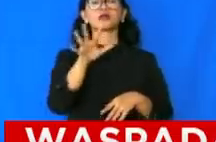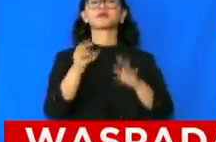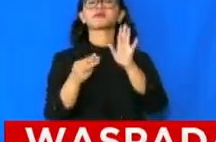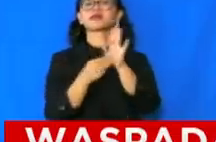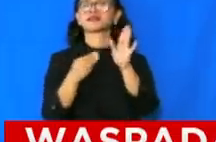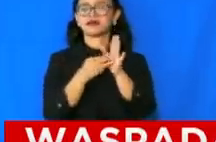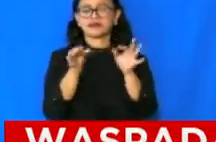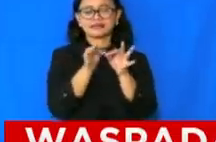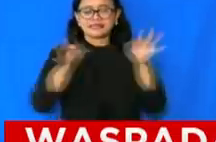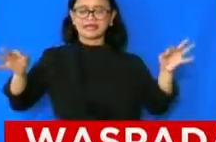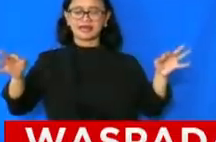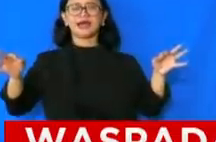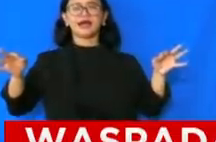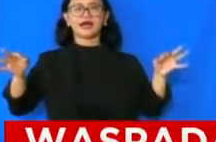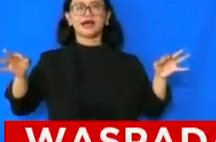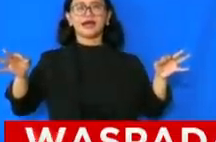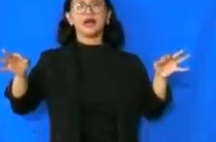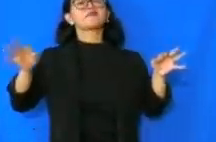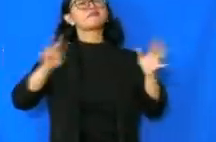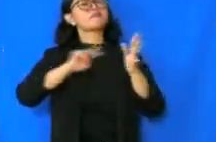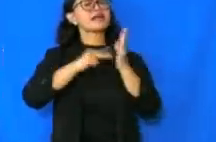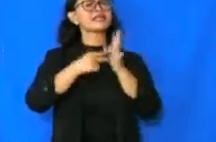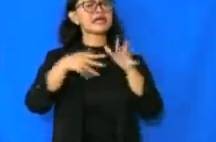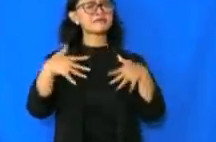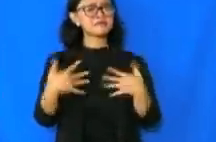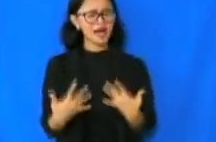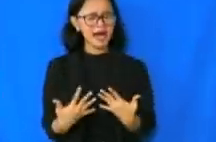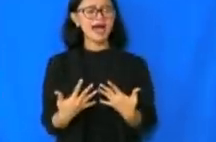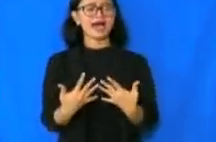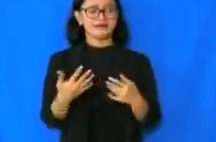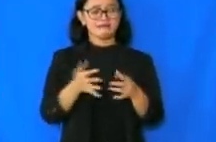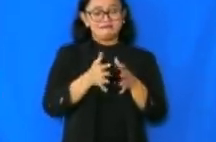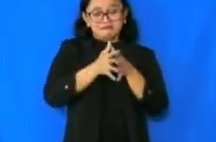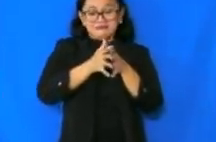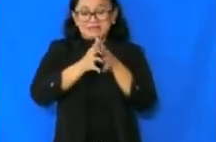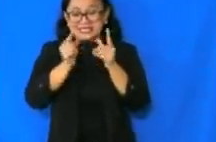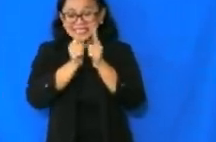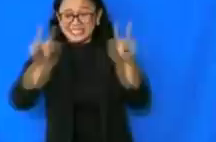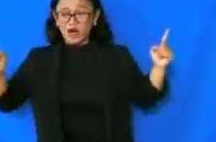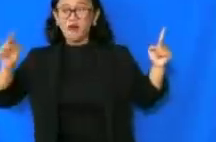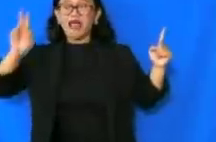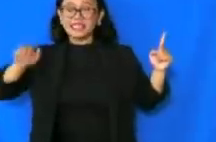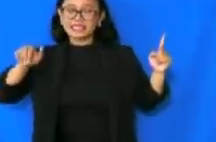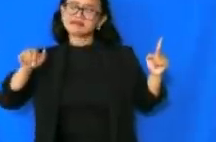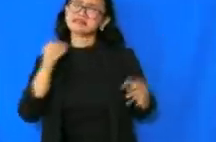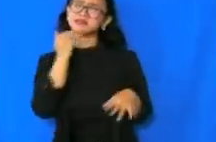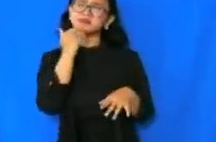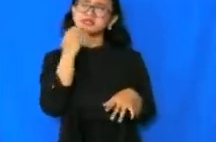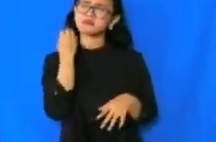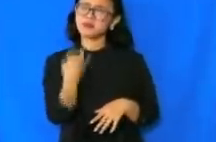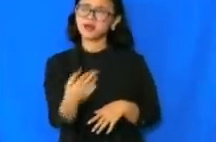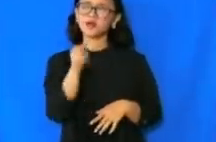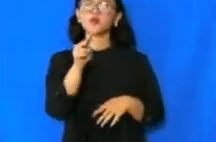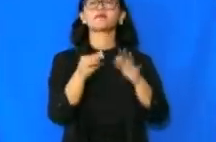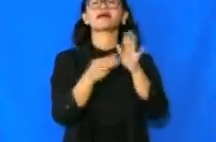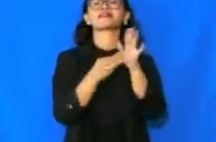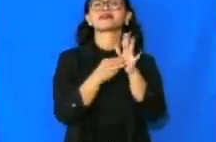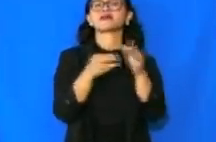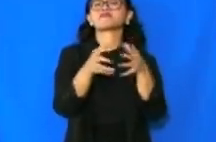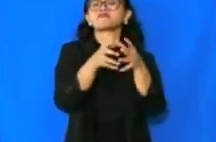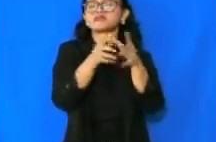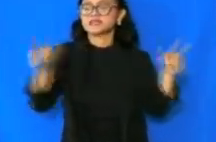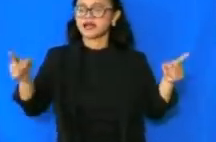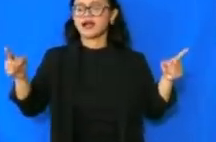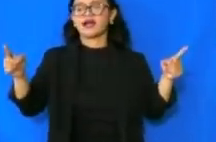kalau kita mau Aman artinya kalau tidak ingin terpapar ini mestinya lebih dari satu setengah meter kita lebih gampang dua meter ati2